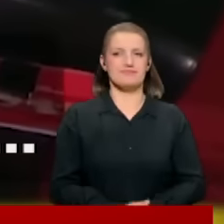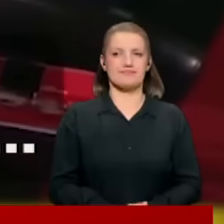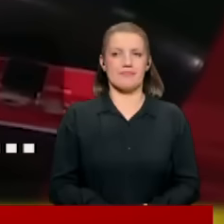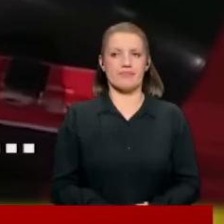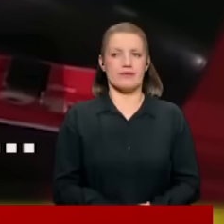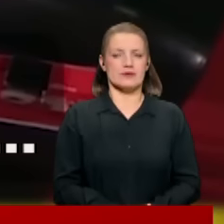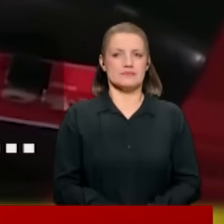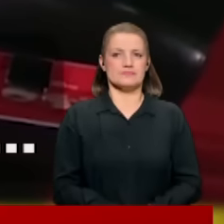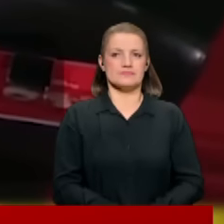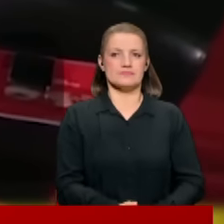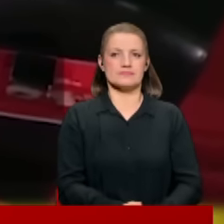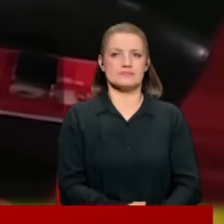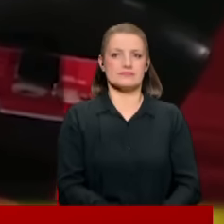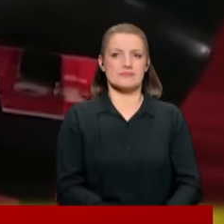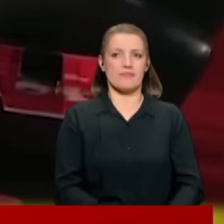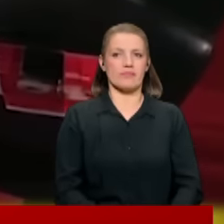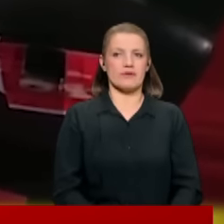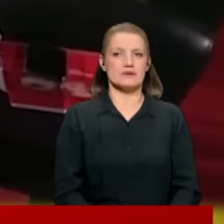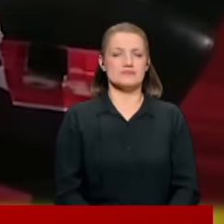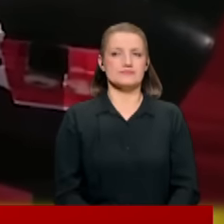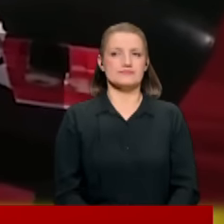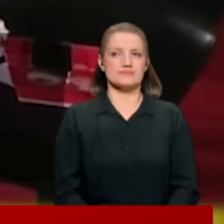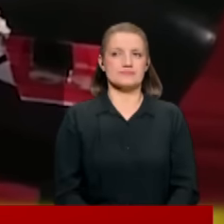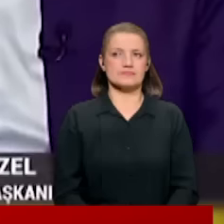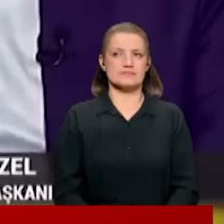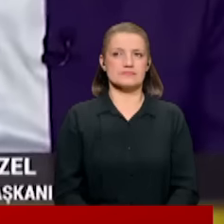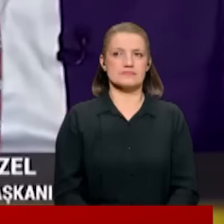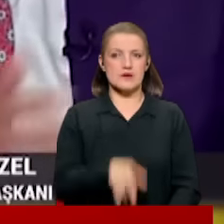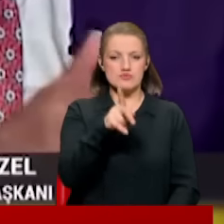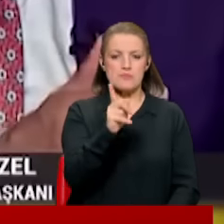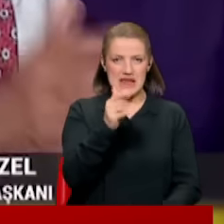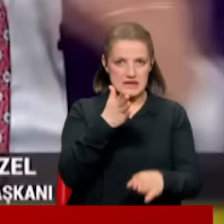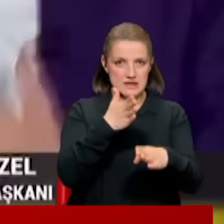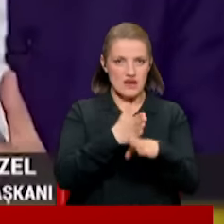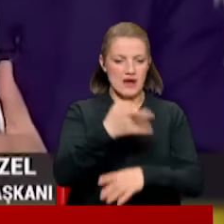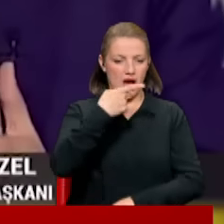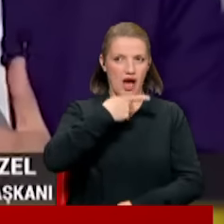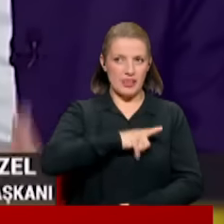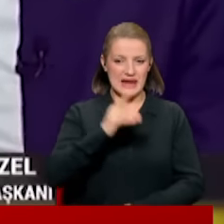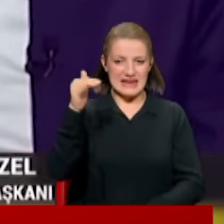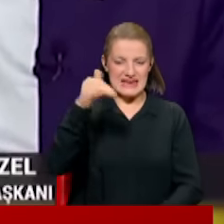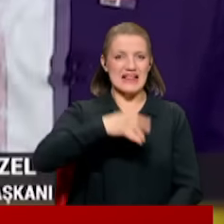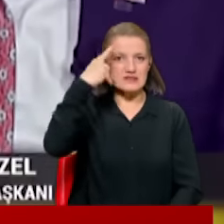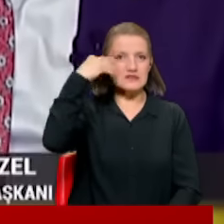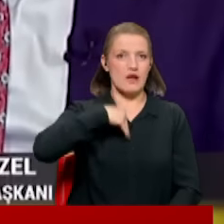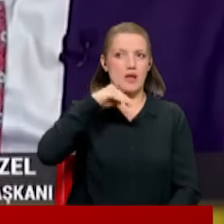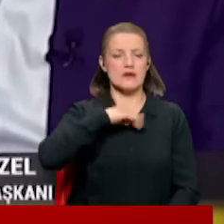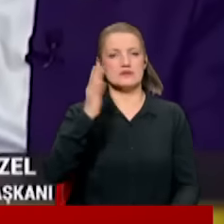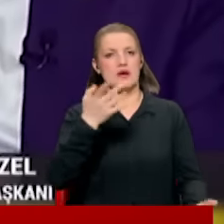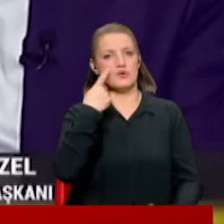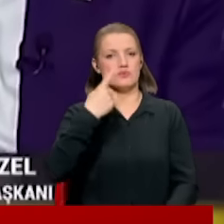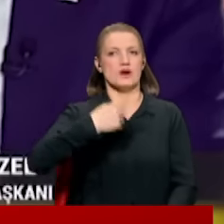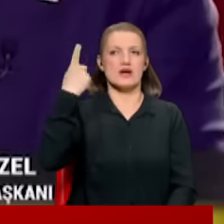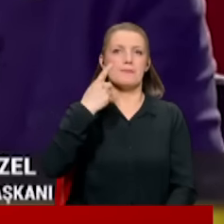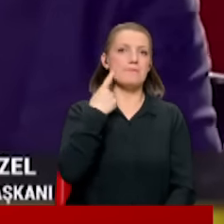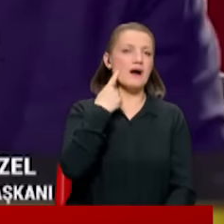de ricamız, seçimlerde Celal Köse Başkanımıza dua ve desteklerinizi bekliyoruz. Bu parayı gerçekten adaydan geldi sananlar ya da ya